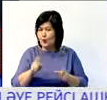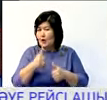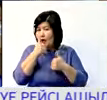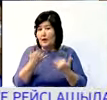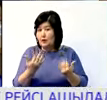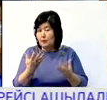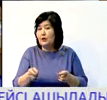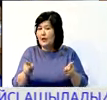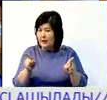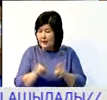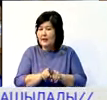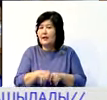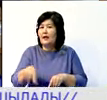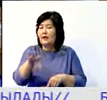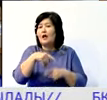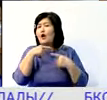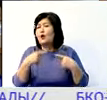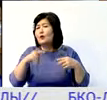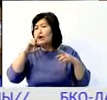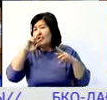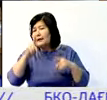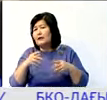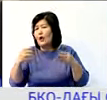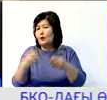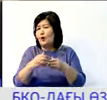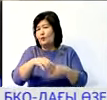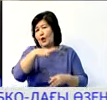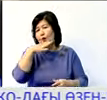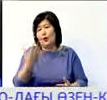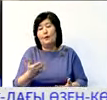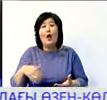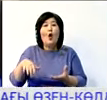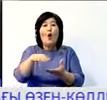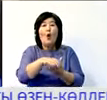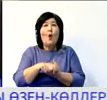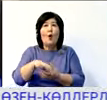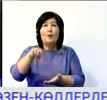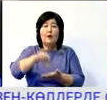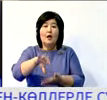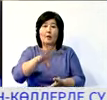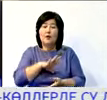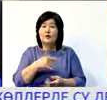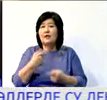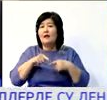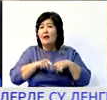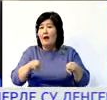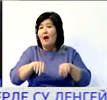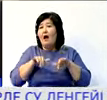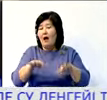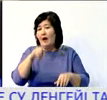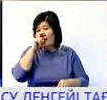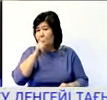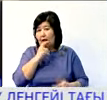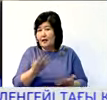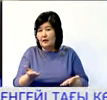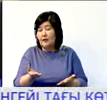бүгінде. Шебурдей шулаған түрлі теріс топтар көп. Қоғамда болып жатқан кейбір деструктивті ағымдардың біздегі